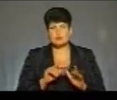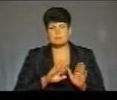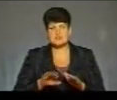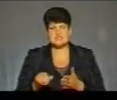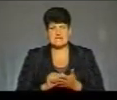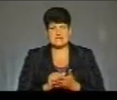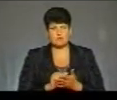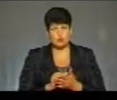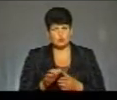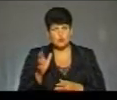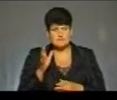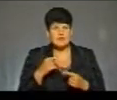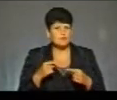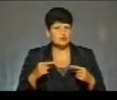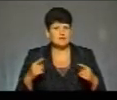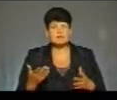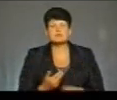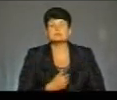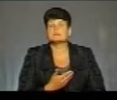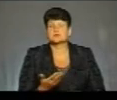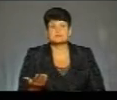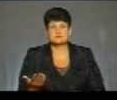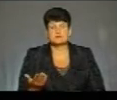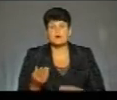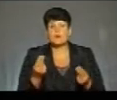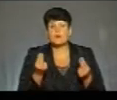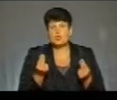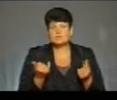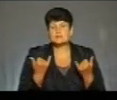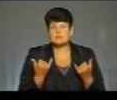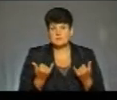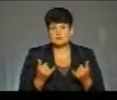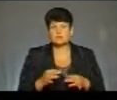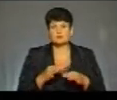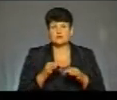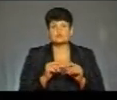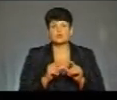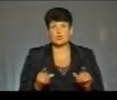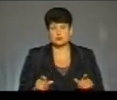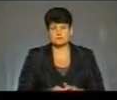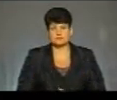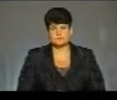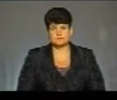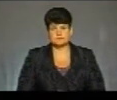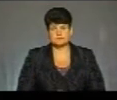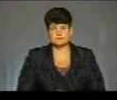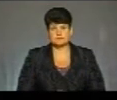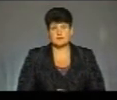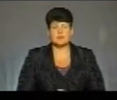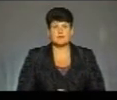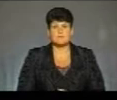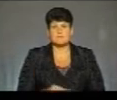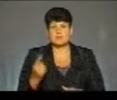дипломної освіти, а будь-де, де вони забажають. Бо кошти тепер приходитимуть на школу. Перші результати, які